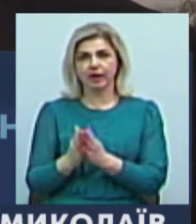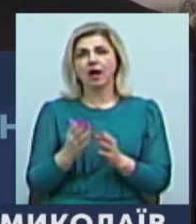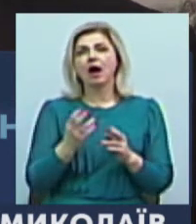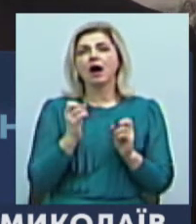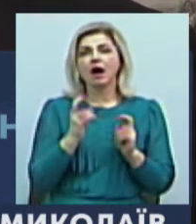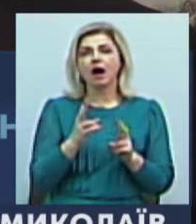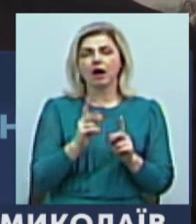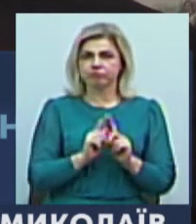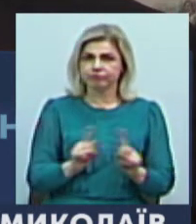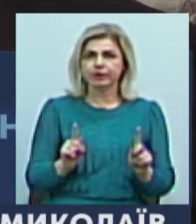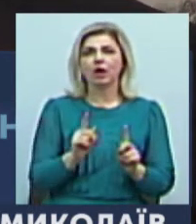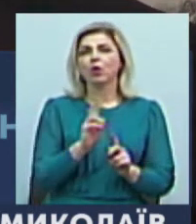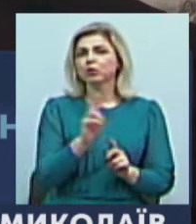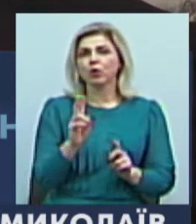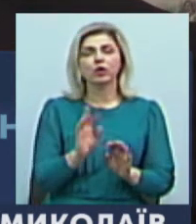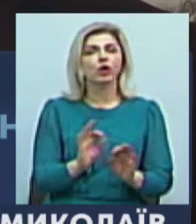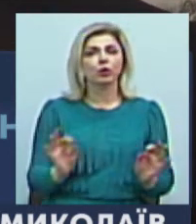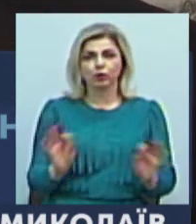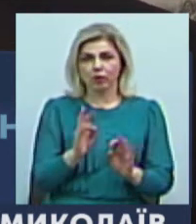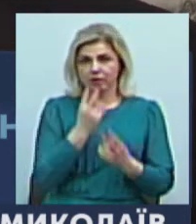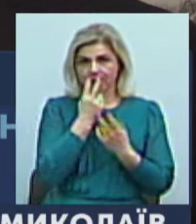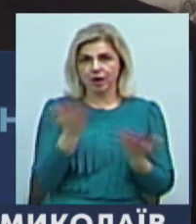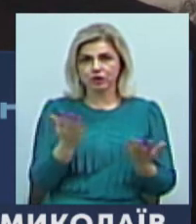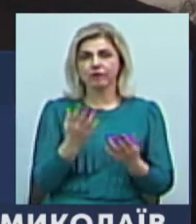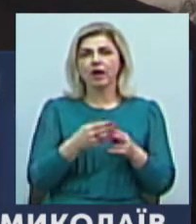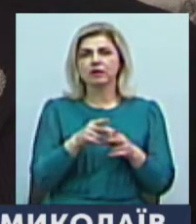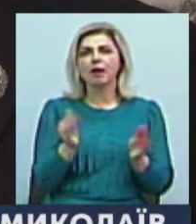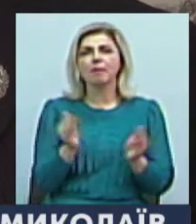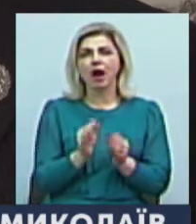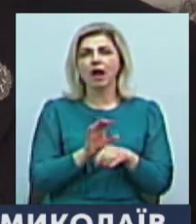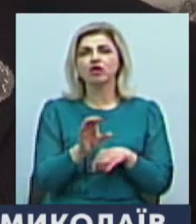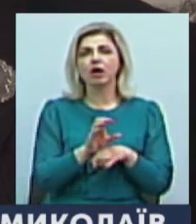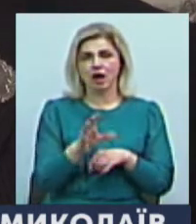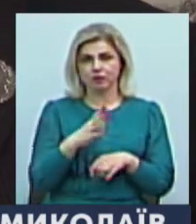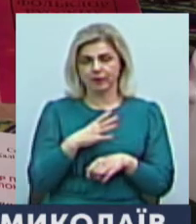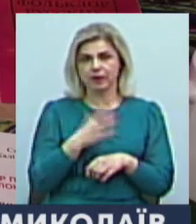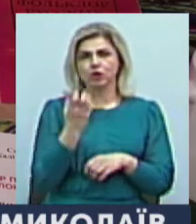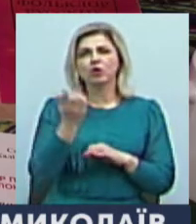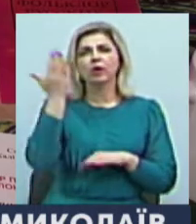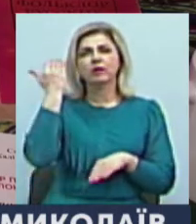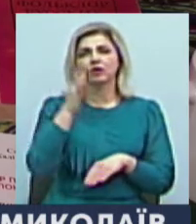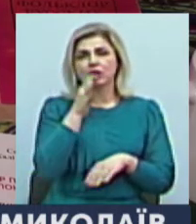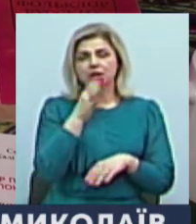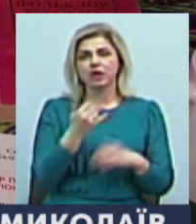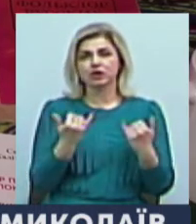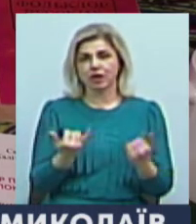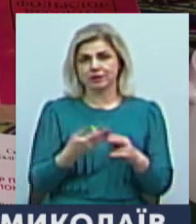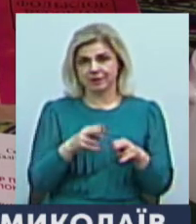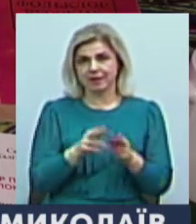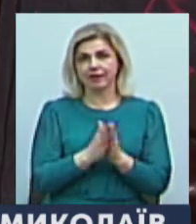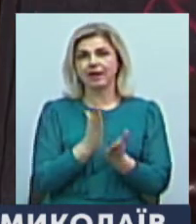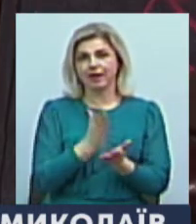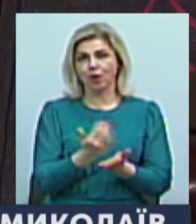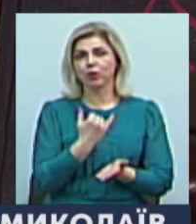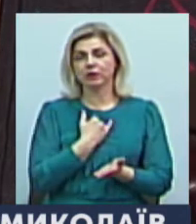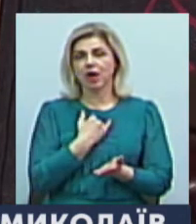книги ексклюзивні, котрі ніхто не бачив. Вони дуже маленьким тиражем були видані. І ще в ті часи. Сьогодні ці книги є у нас. Це